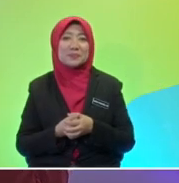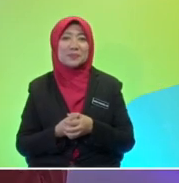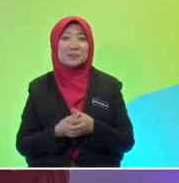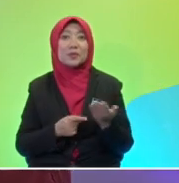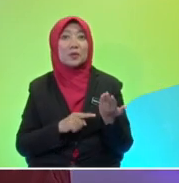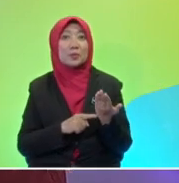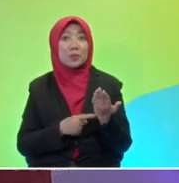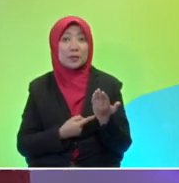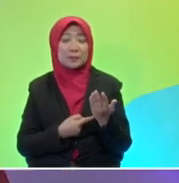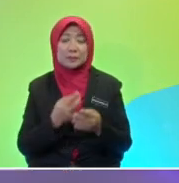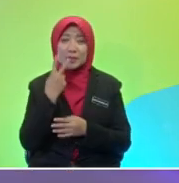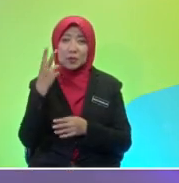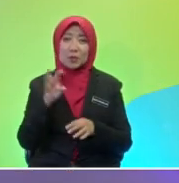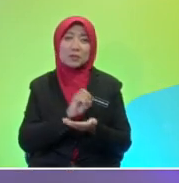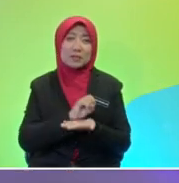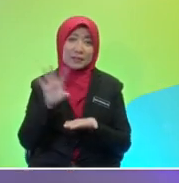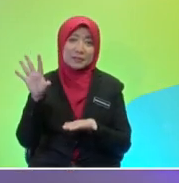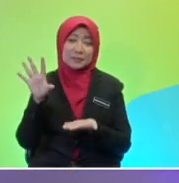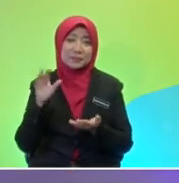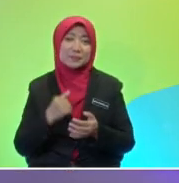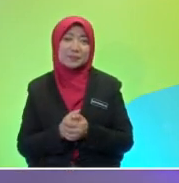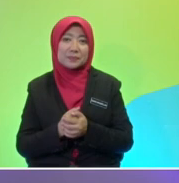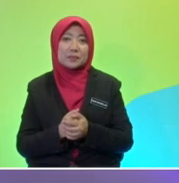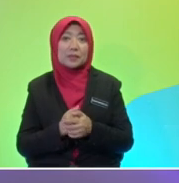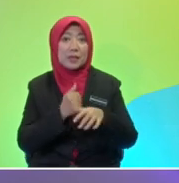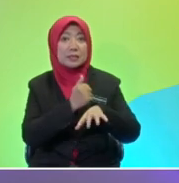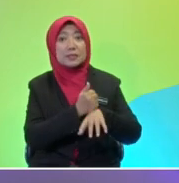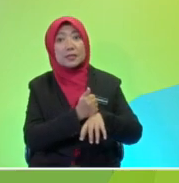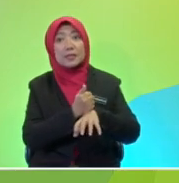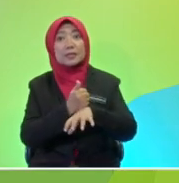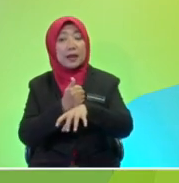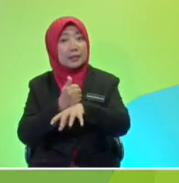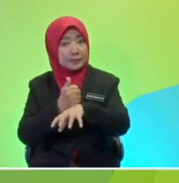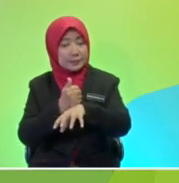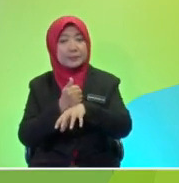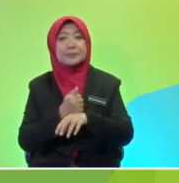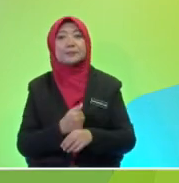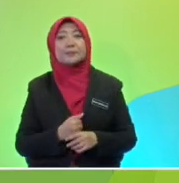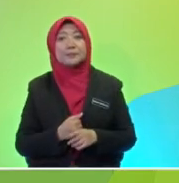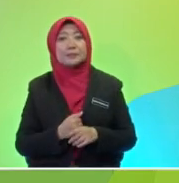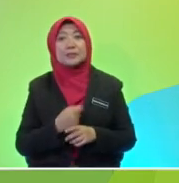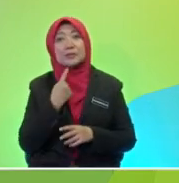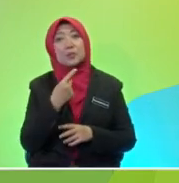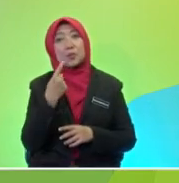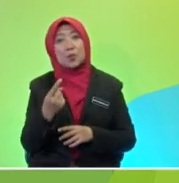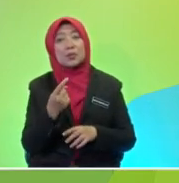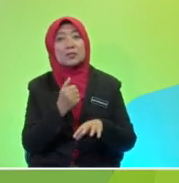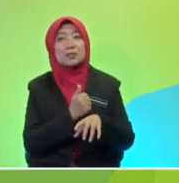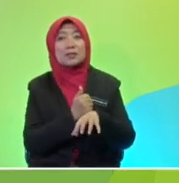baru kita tengok cekgu ah serangga coba sama-sama serangga sebut